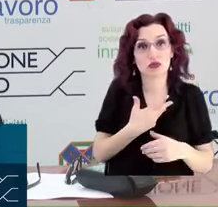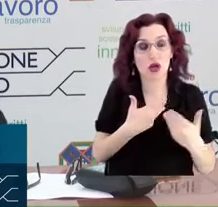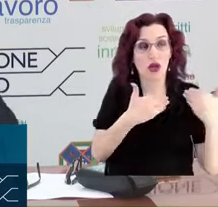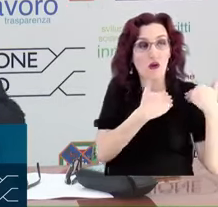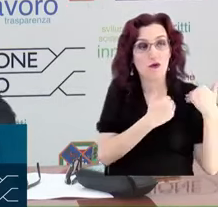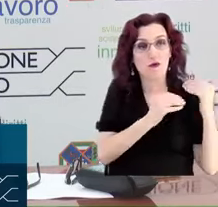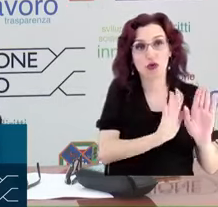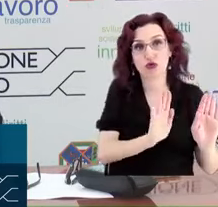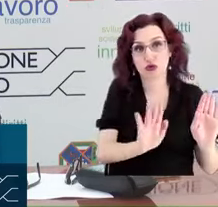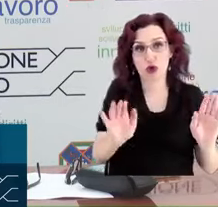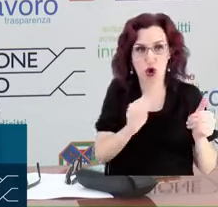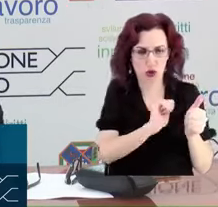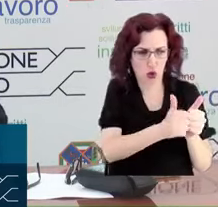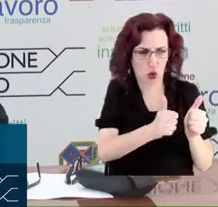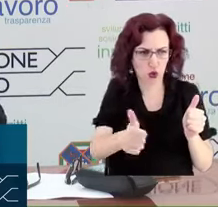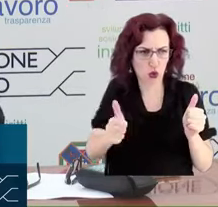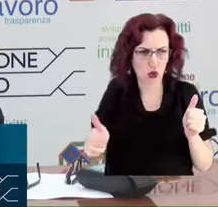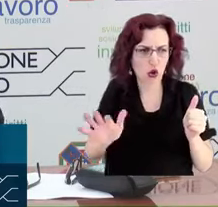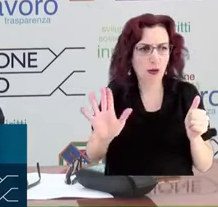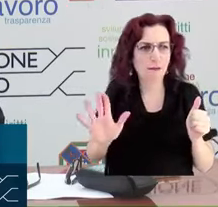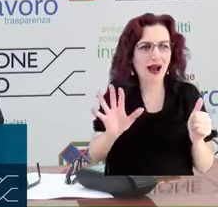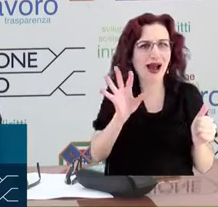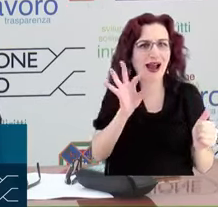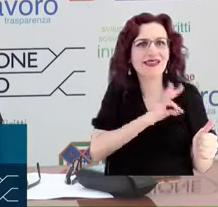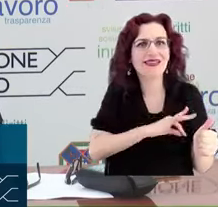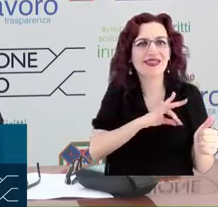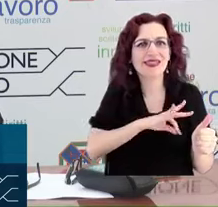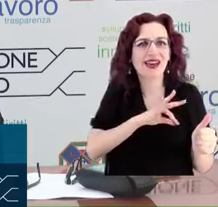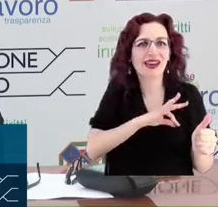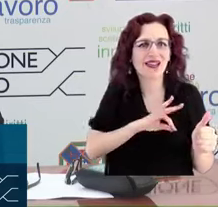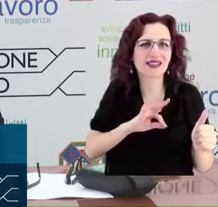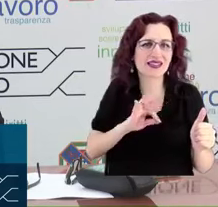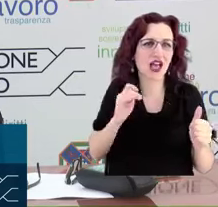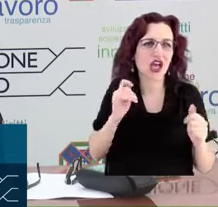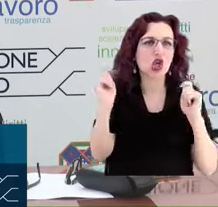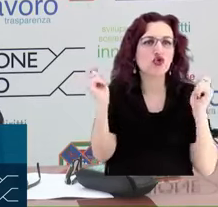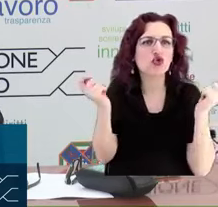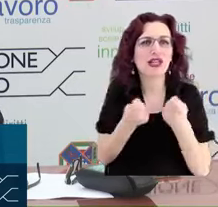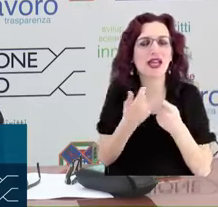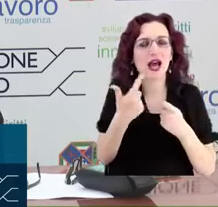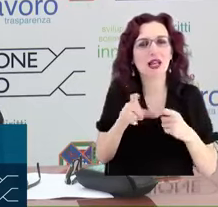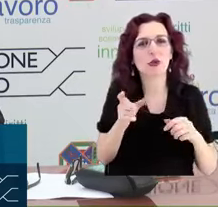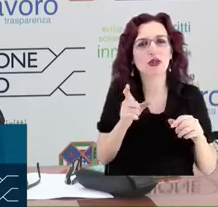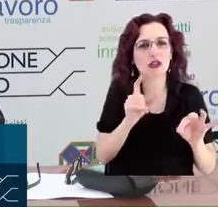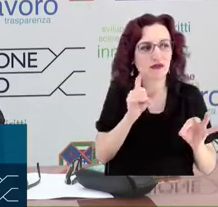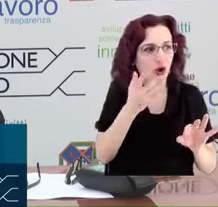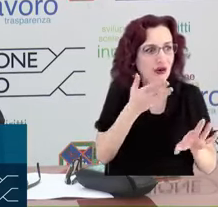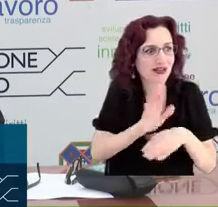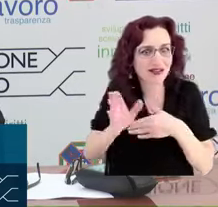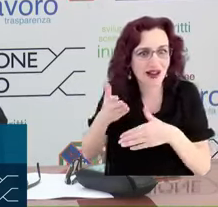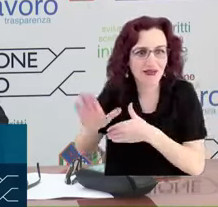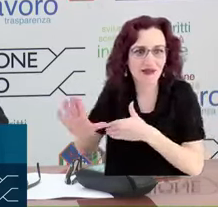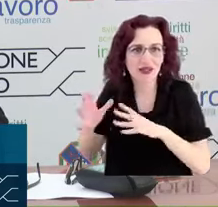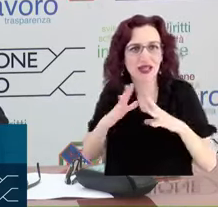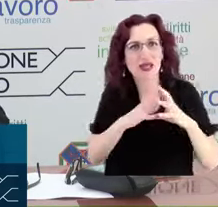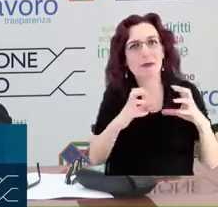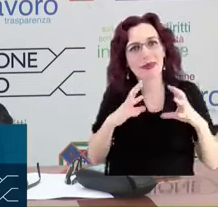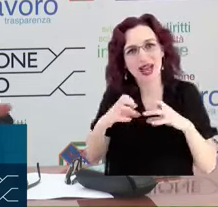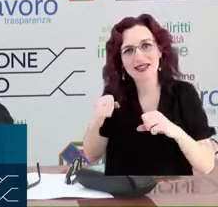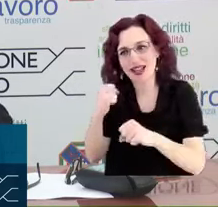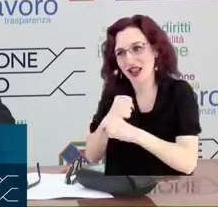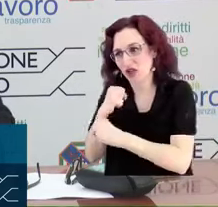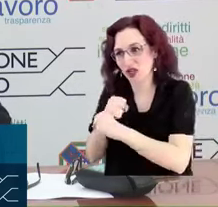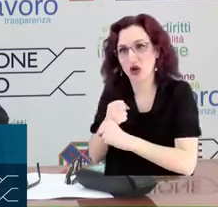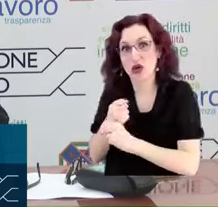salvaguardare le imprese ei lavoratori perché credo che gli elementi di forza siano le imprese e lavoratori